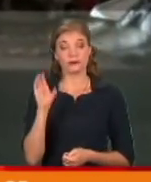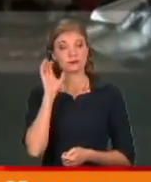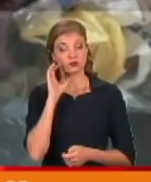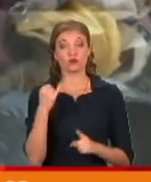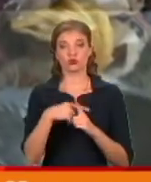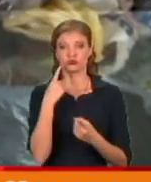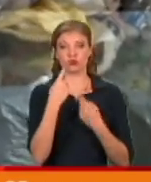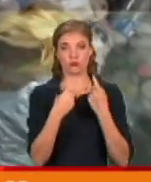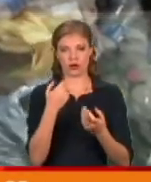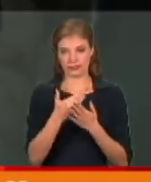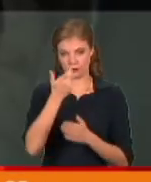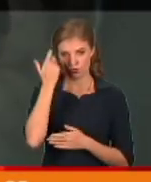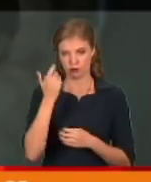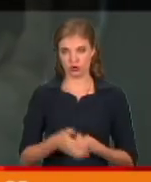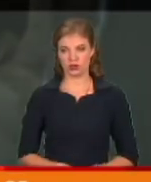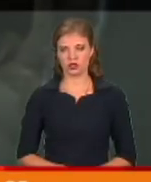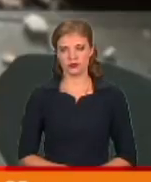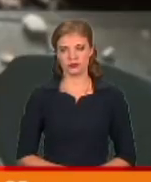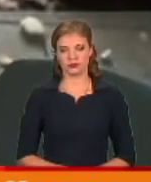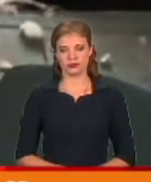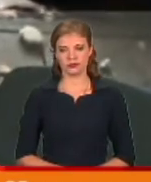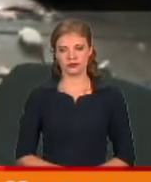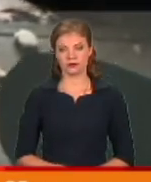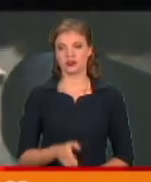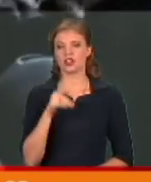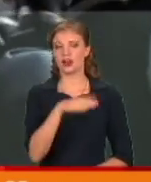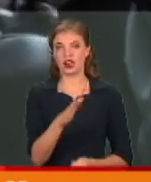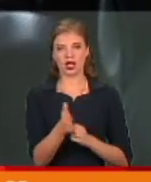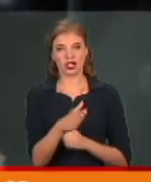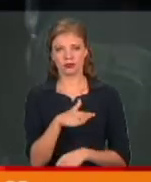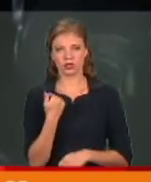вислуховувати ще й образи від господарки. Капець. Боя, риби не